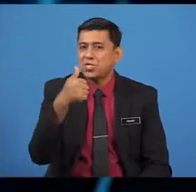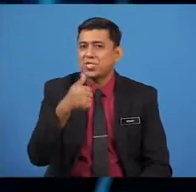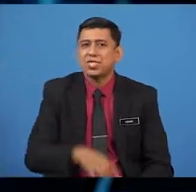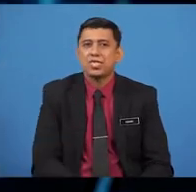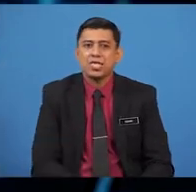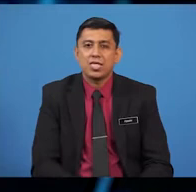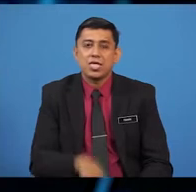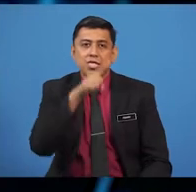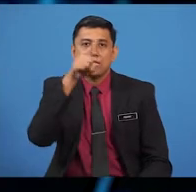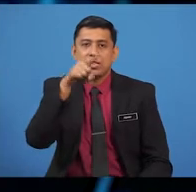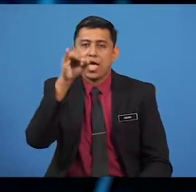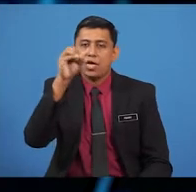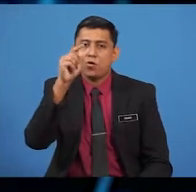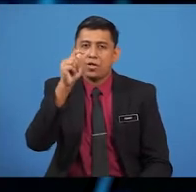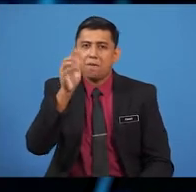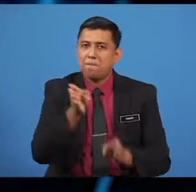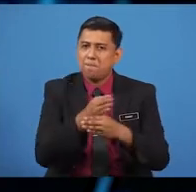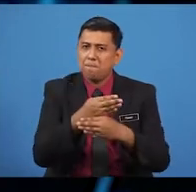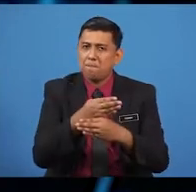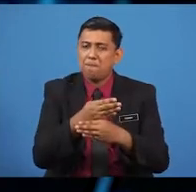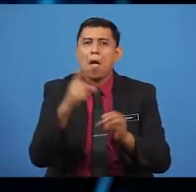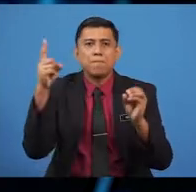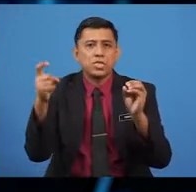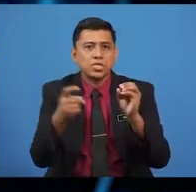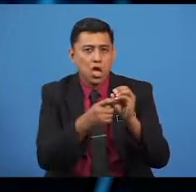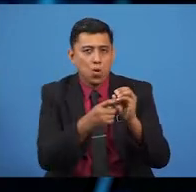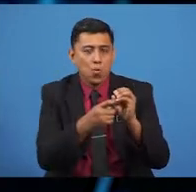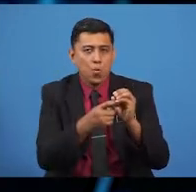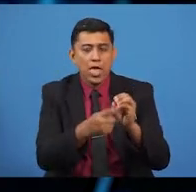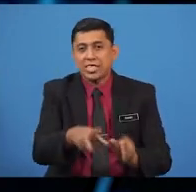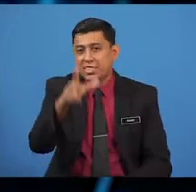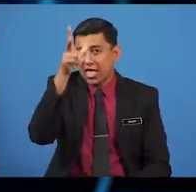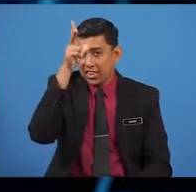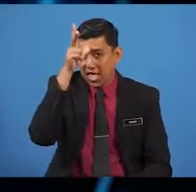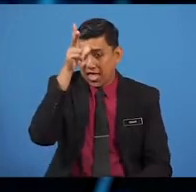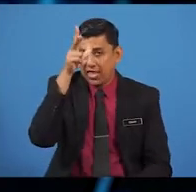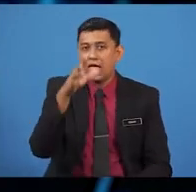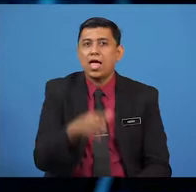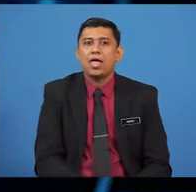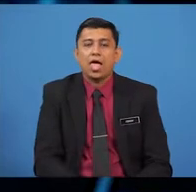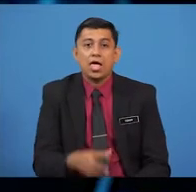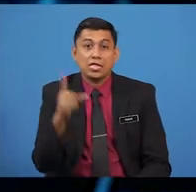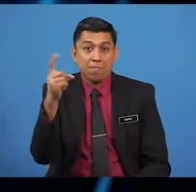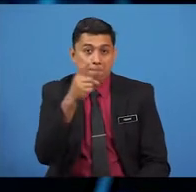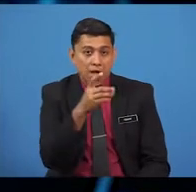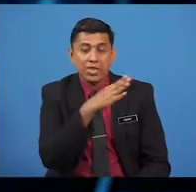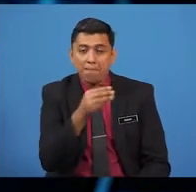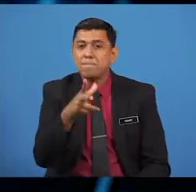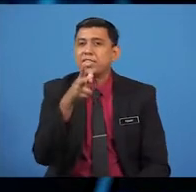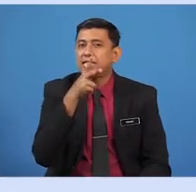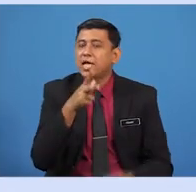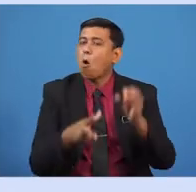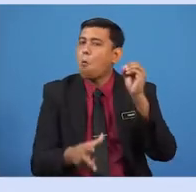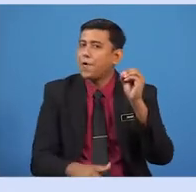Bagus. Zigot dibentuk oleh persenyawaan antara gamet jantan dan gamet